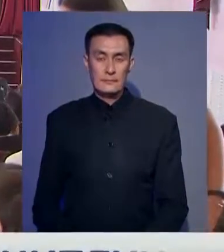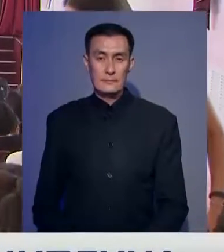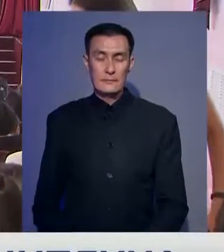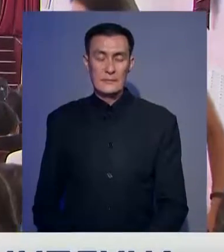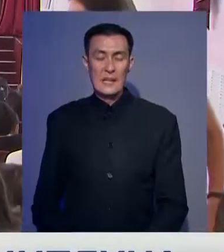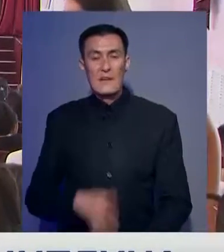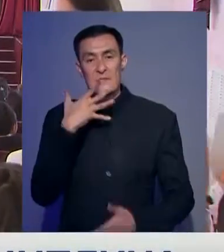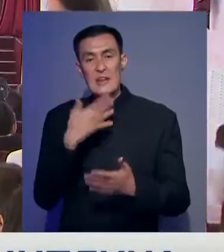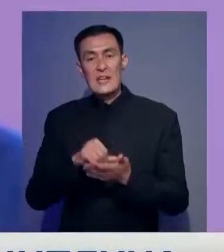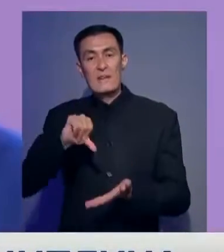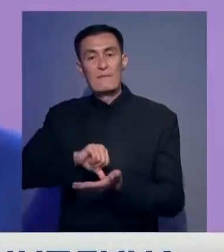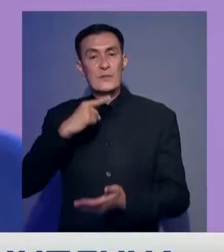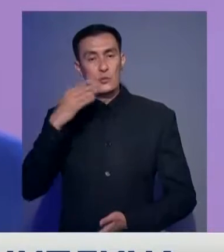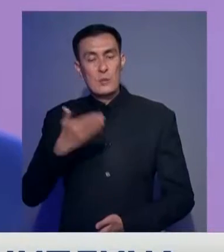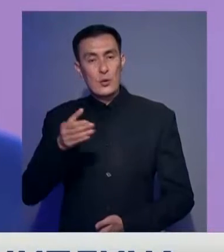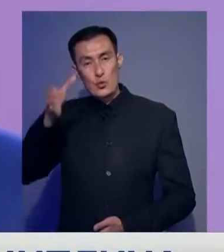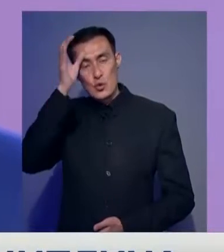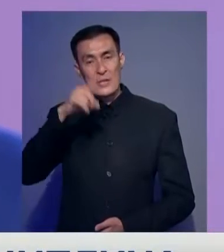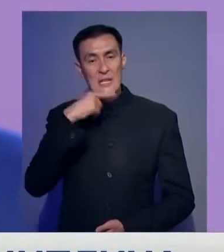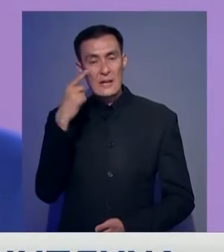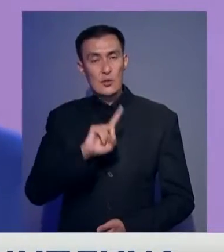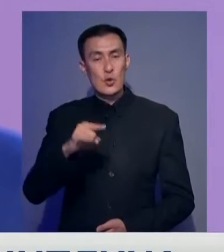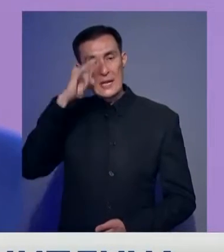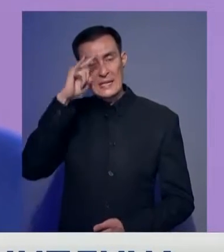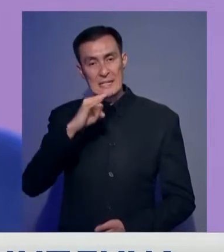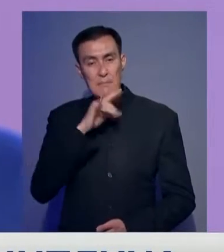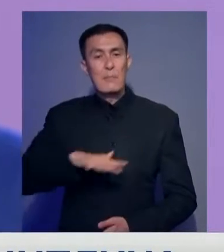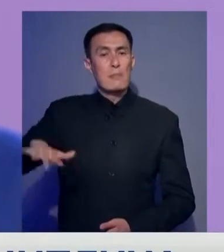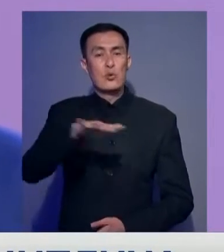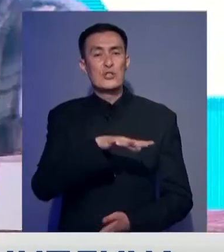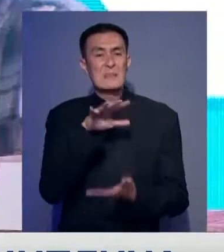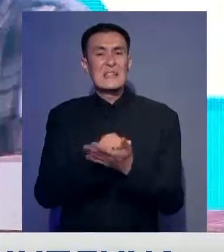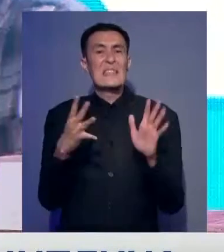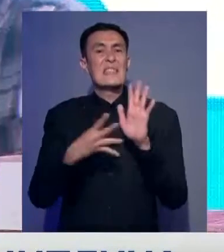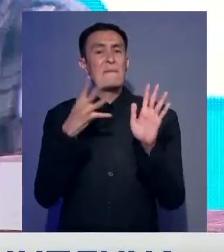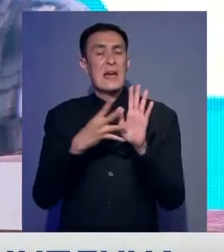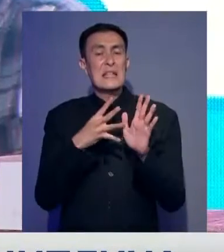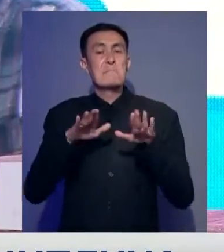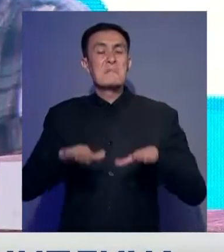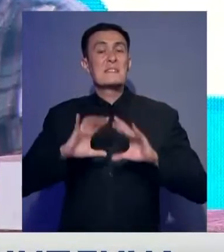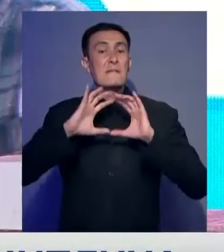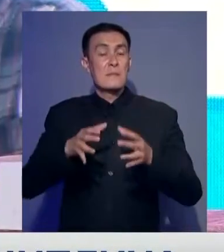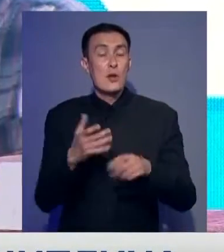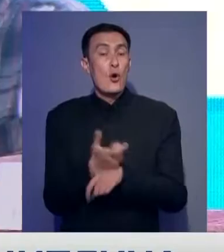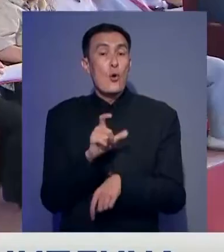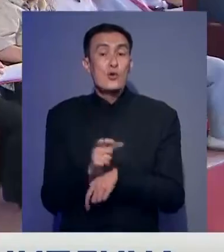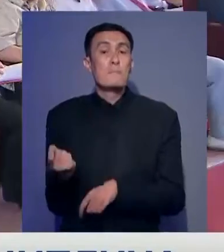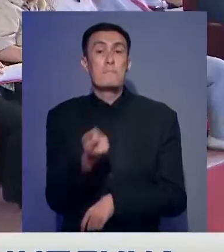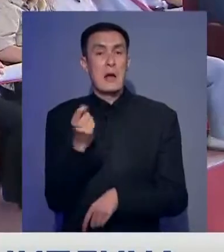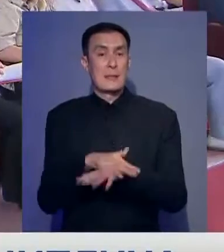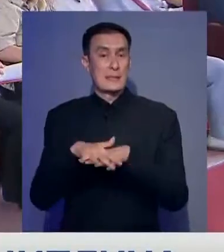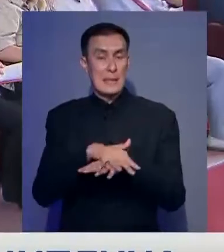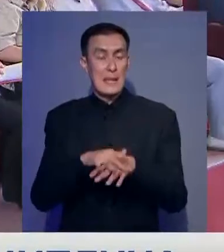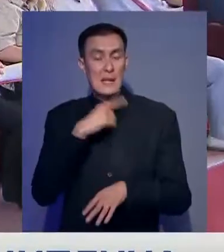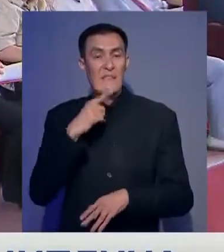В своих выступлениях ученые не раз отмечали, что Казахстан, который по площади занимает 9-е место на планете, парадоксально малонаселен.